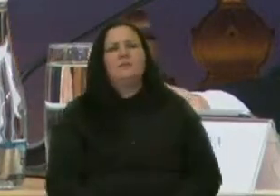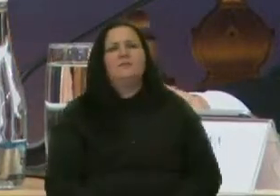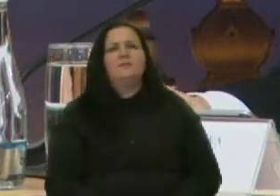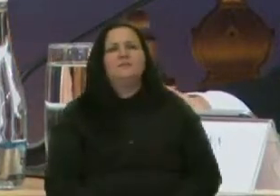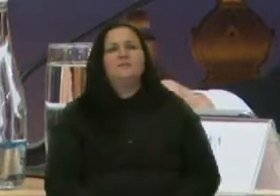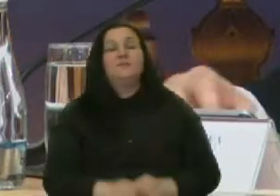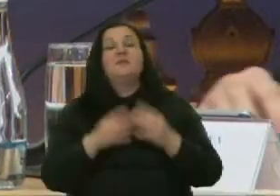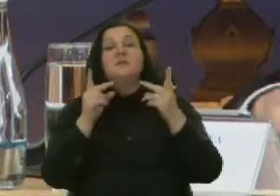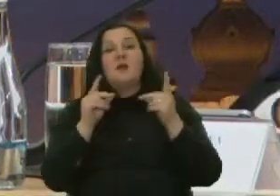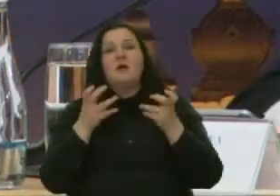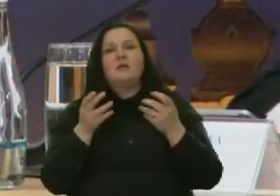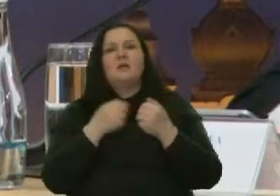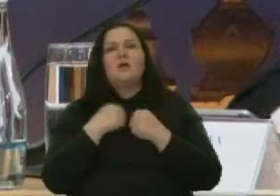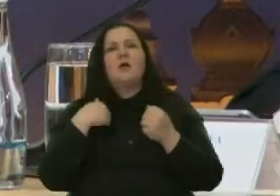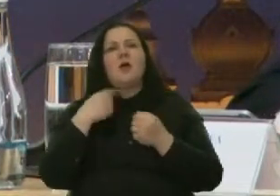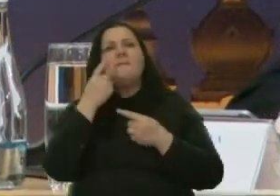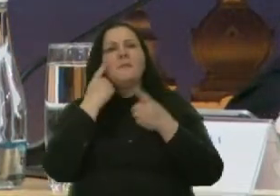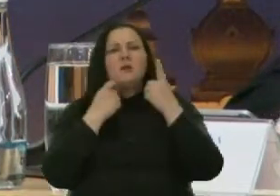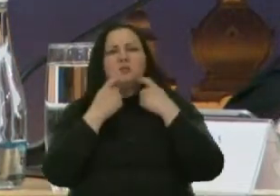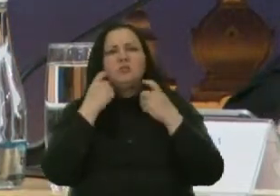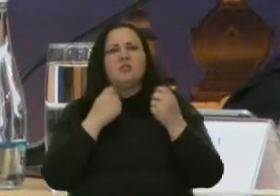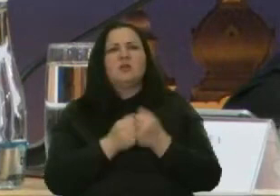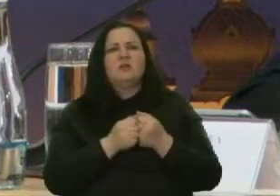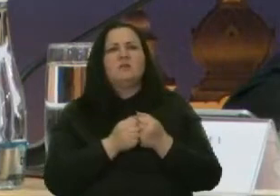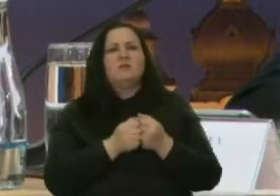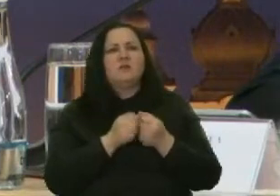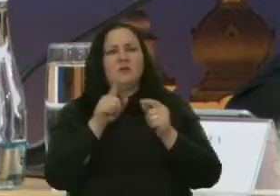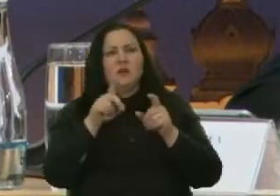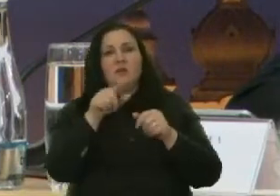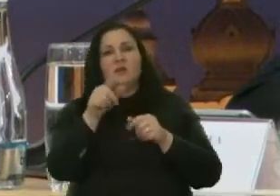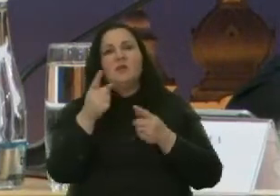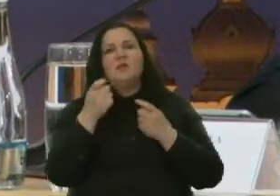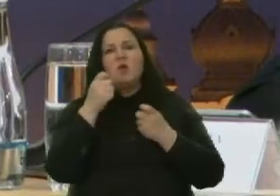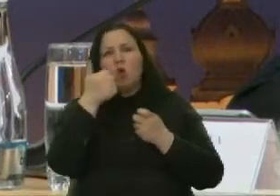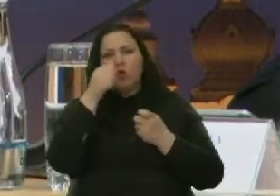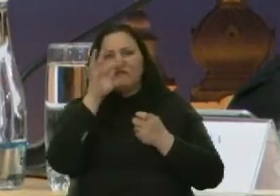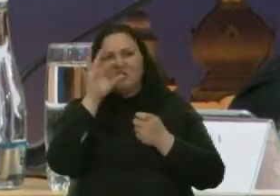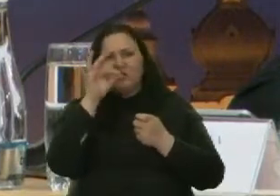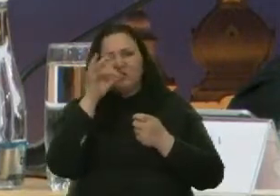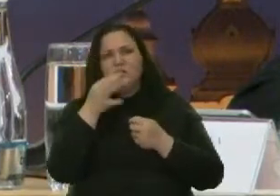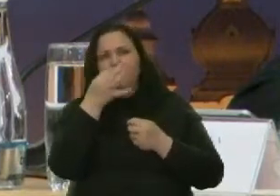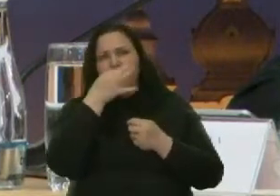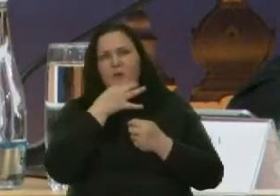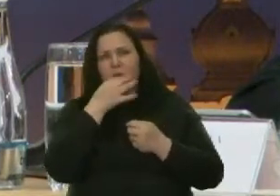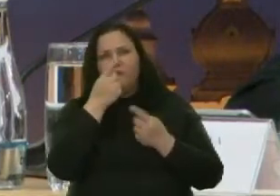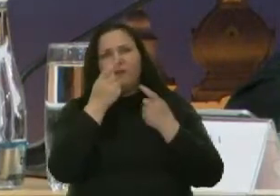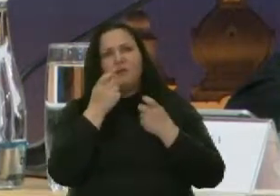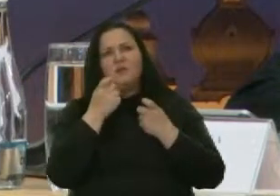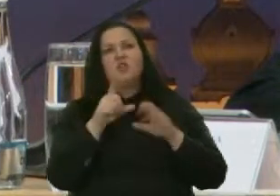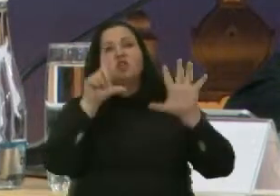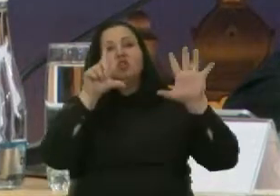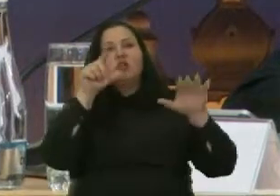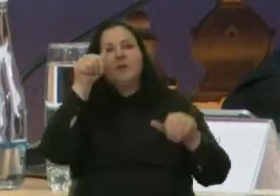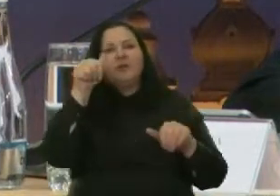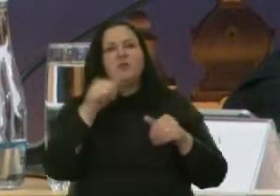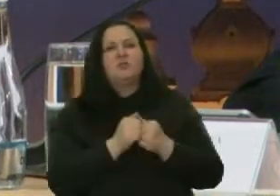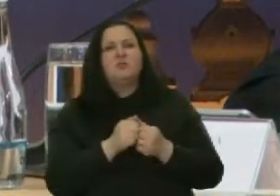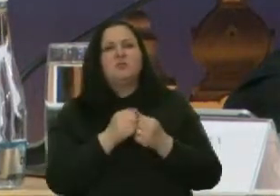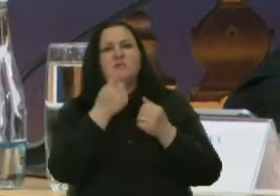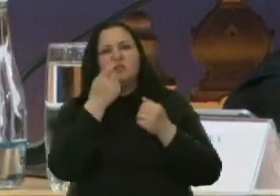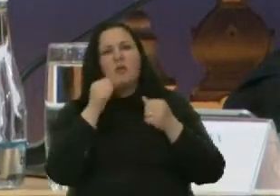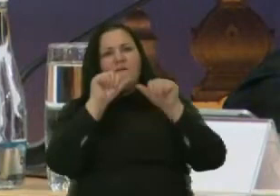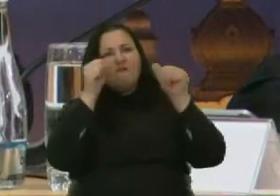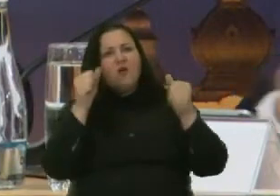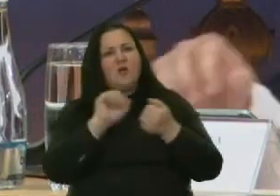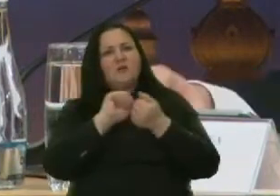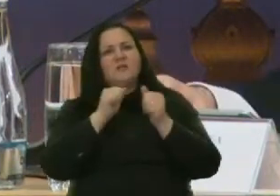dispoziție totuși am încercat ca din acele 156 de propuneri venite 71 într o formă sau